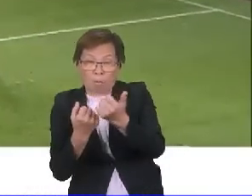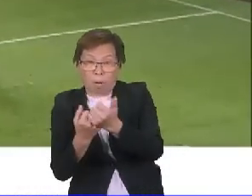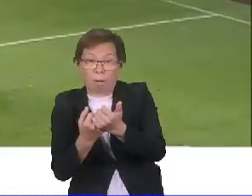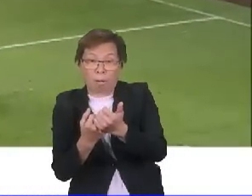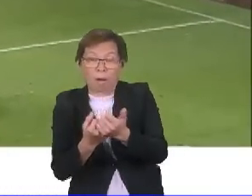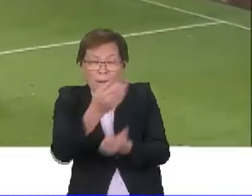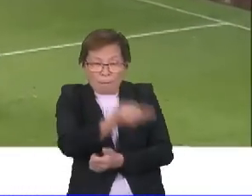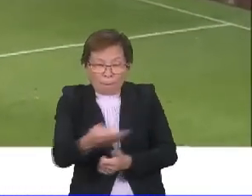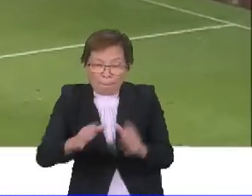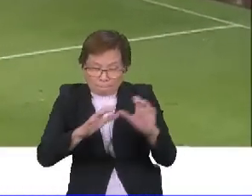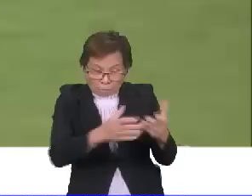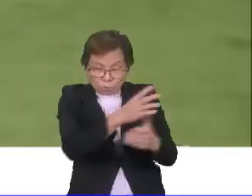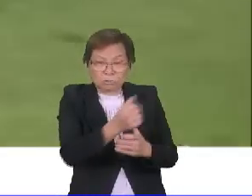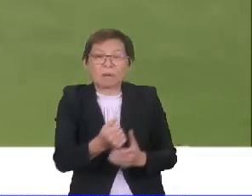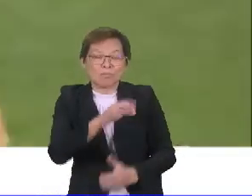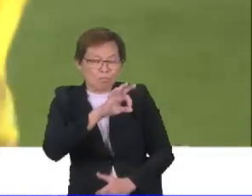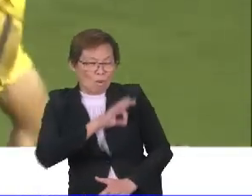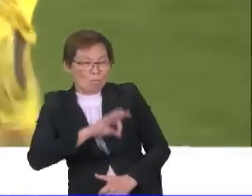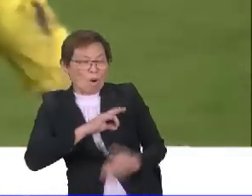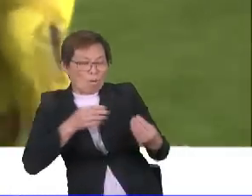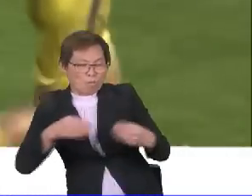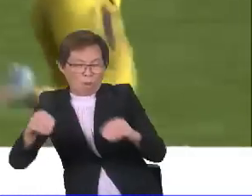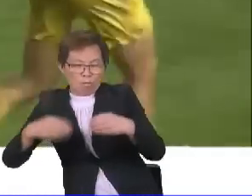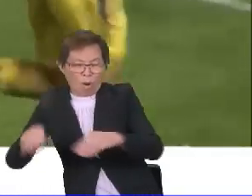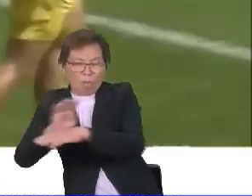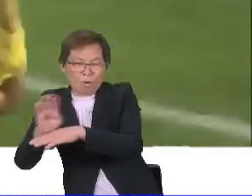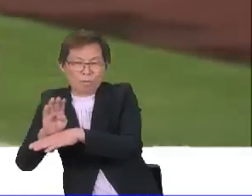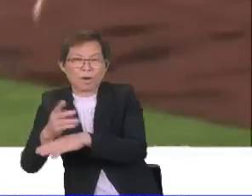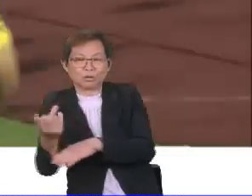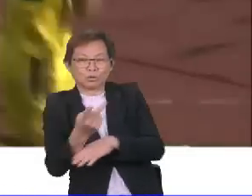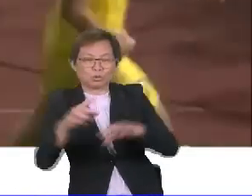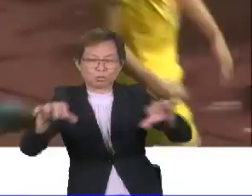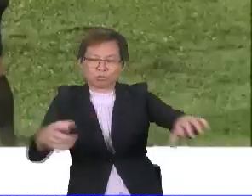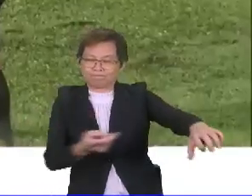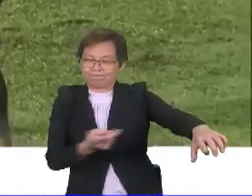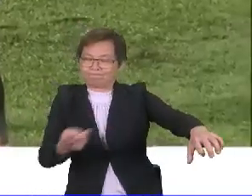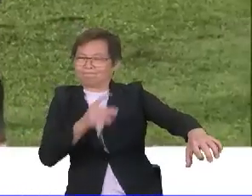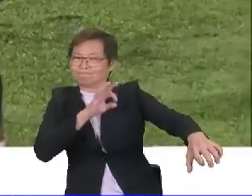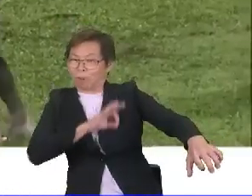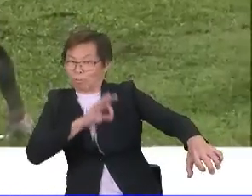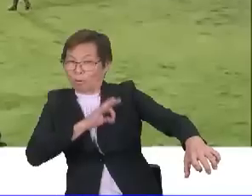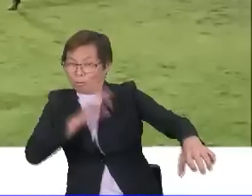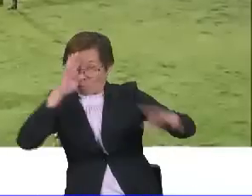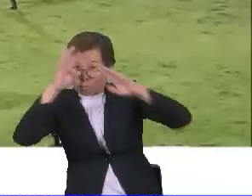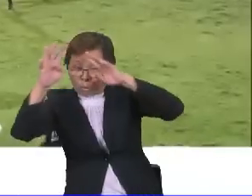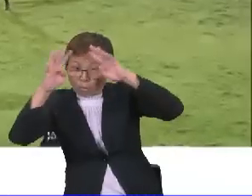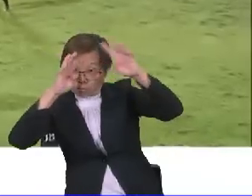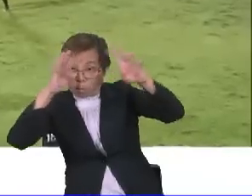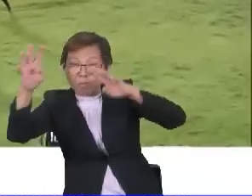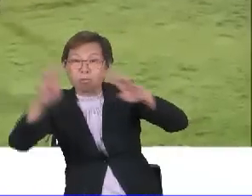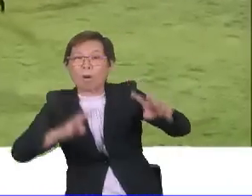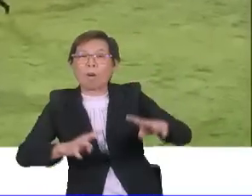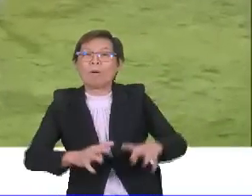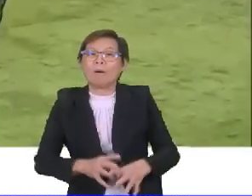kitasukan malah turut memberikan manfaat pemasaran dan komersial kepada kedua belah pihak beliau kata bagi rekan pasukan menjelang